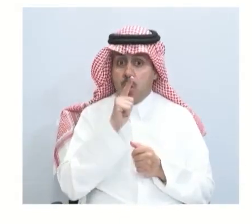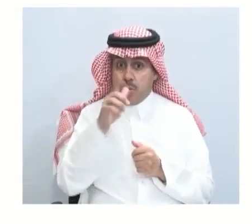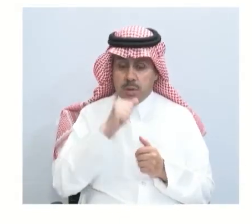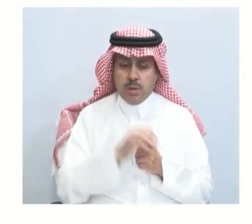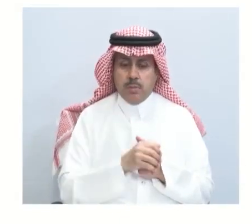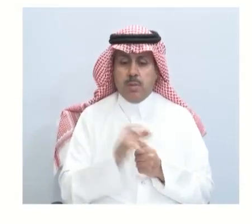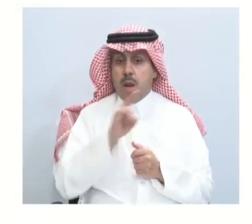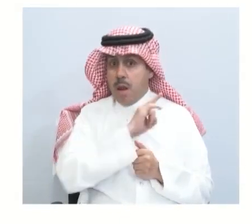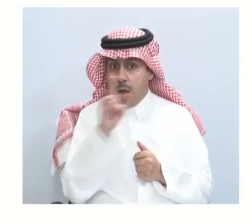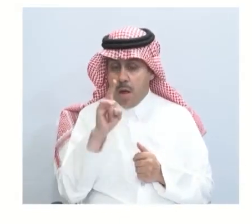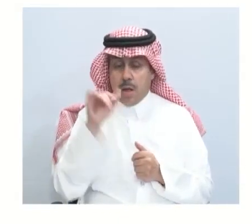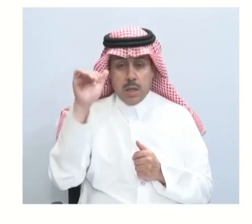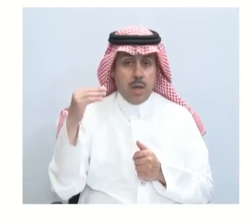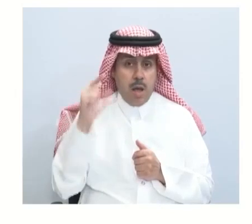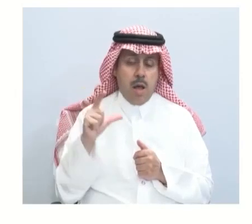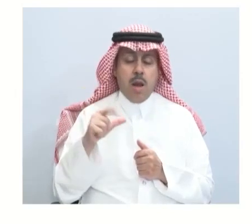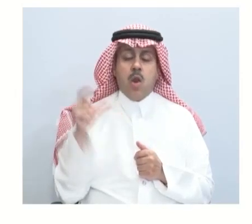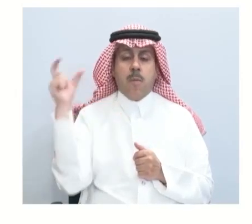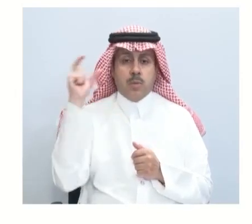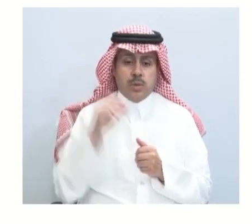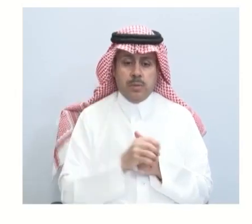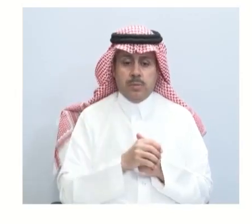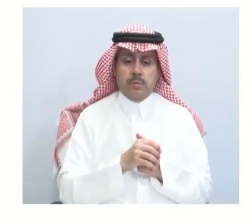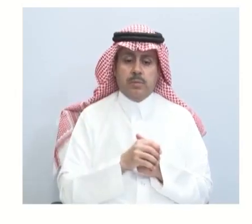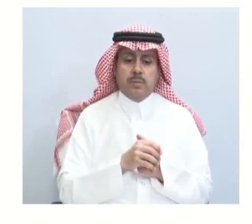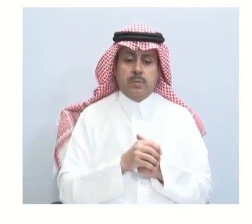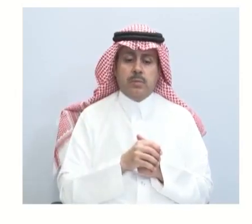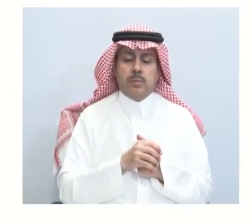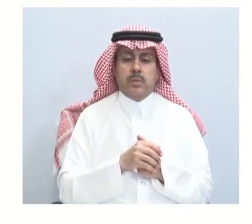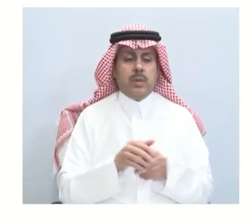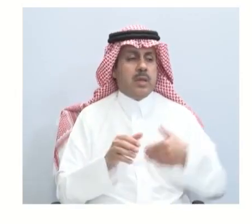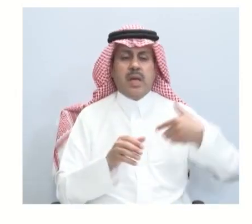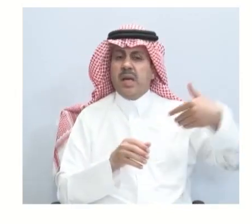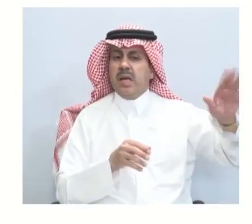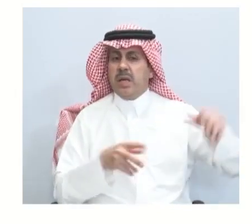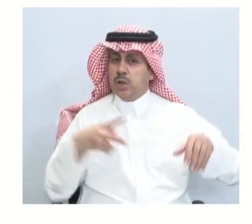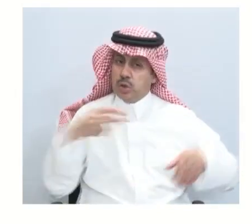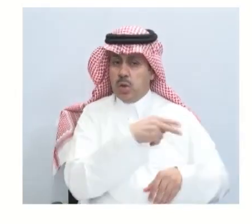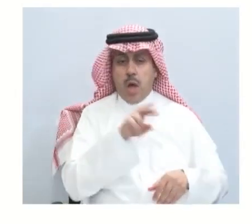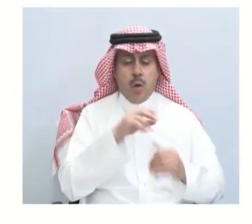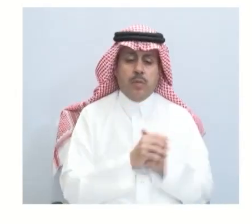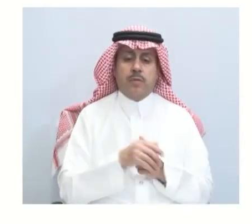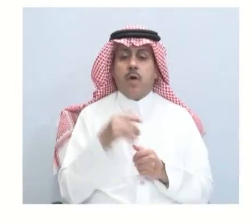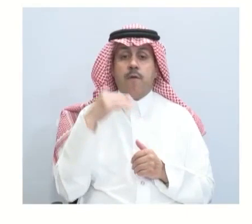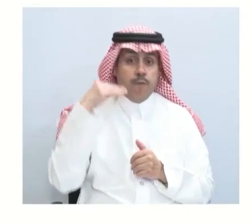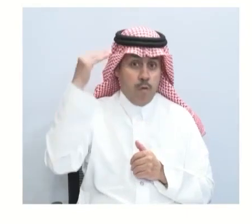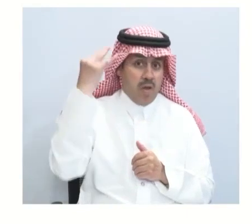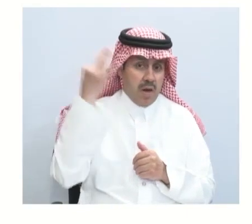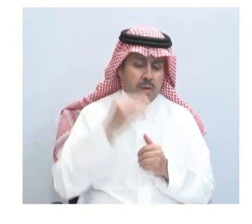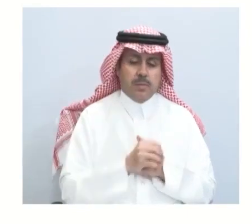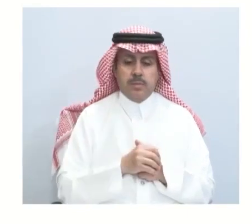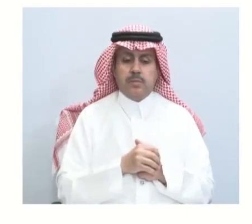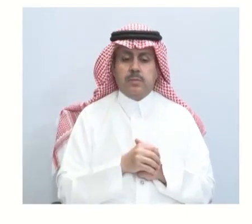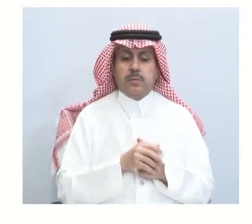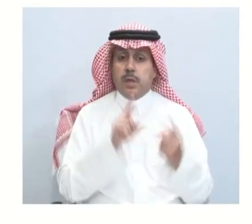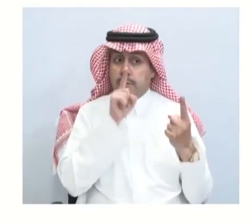يحل ل مزن فيقول عليه الصلاه والسلام لا يحل لمسلم ان يهجر اخاه فوق ثلاث